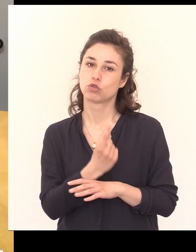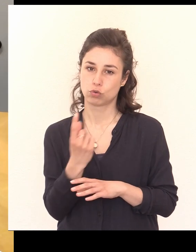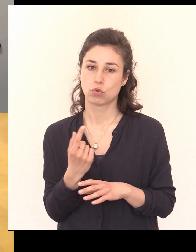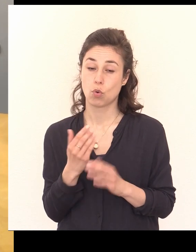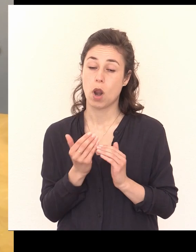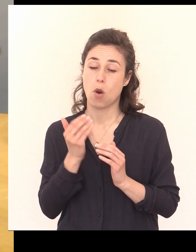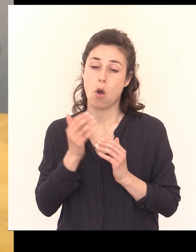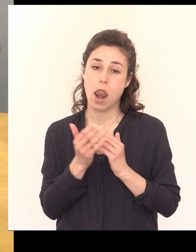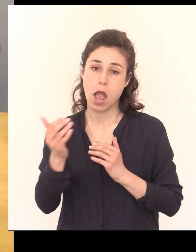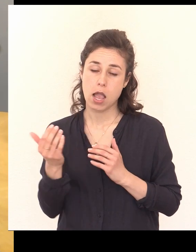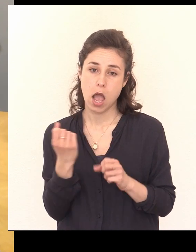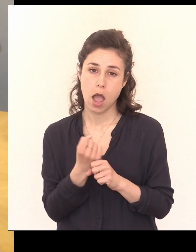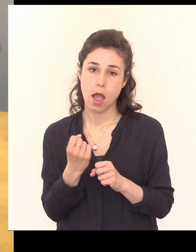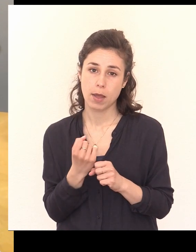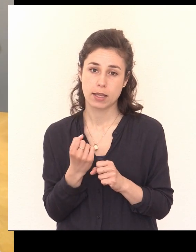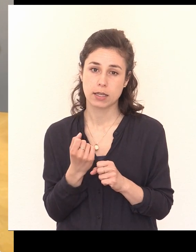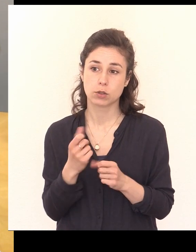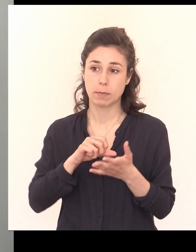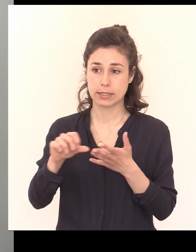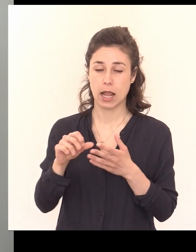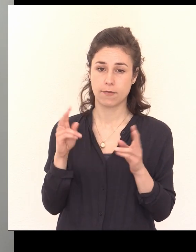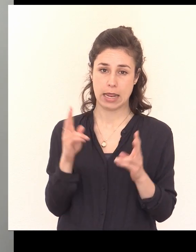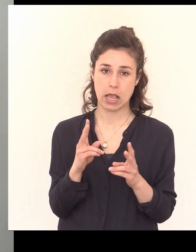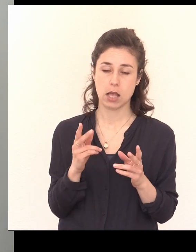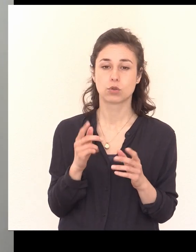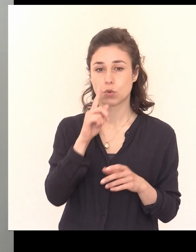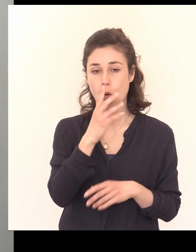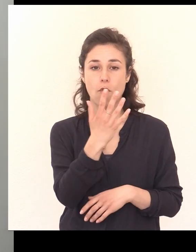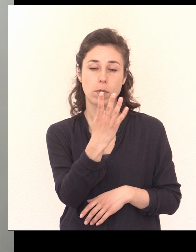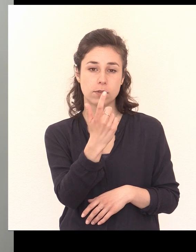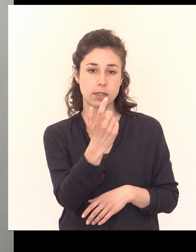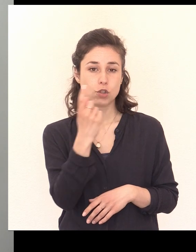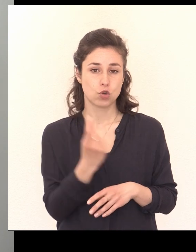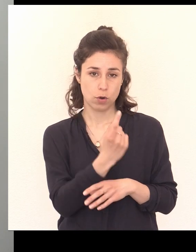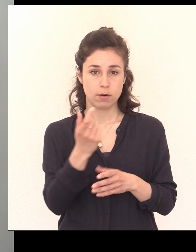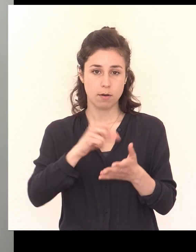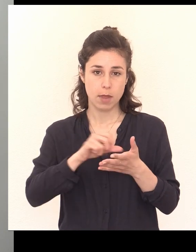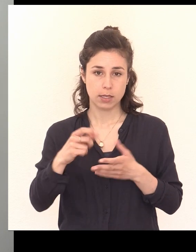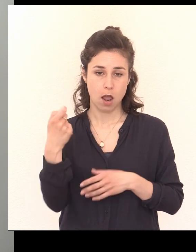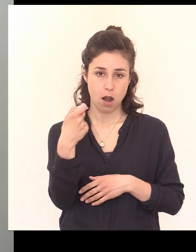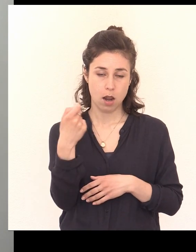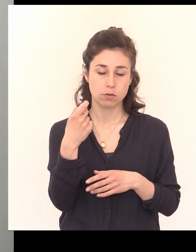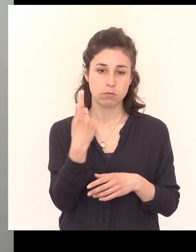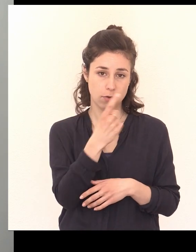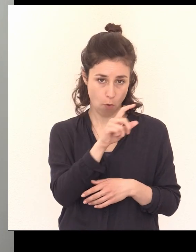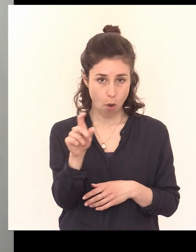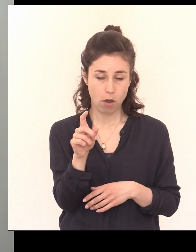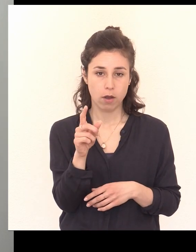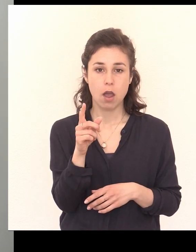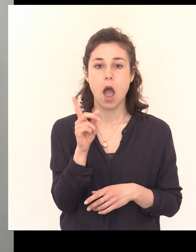so. Länger, als wie ich eigentlich bezahlt werde. Ich werde nur 25 Stunden bezahlt, also für die ganze